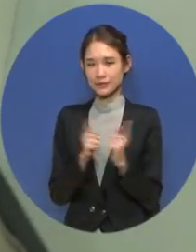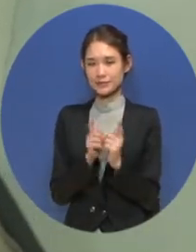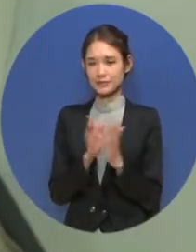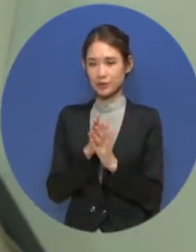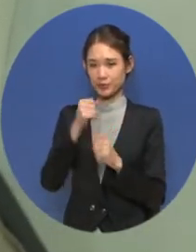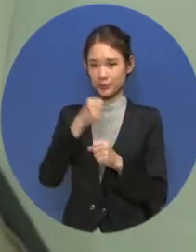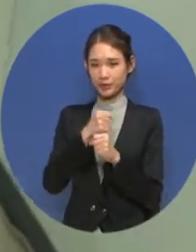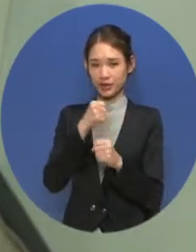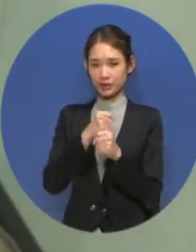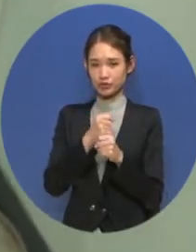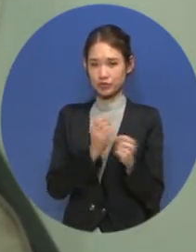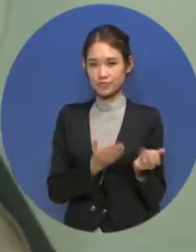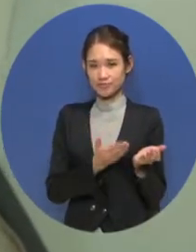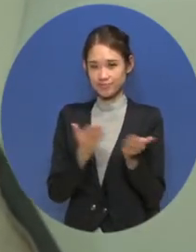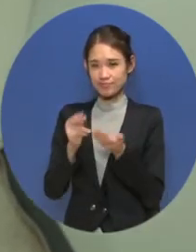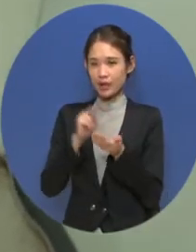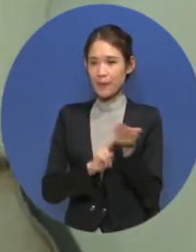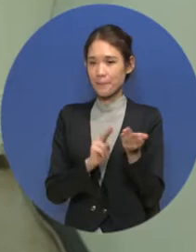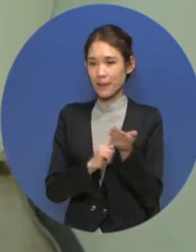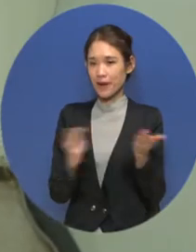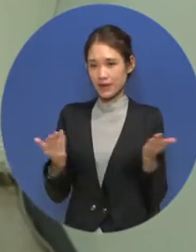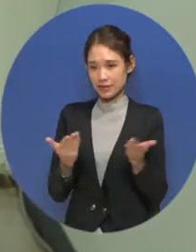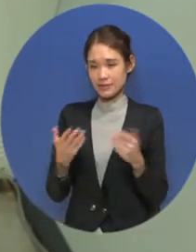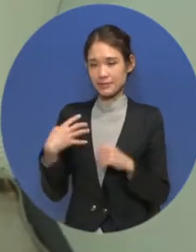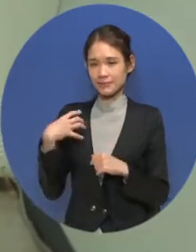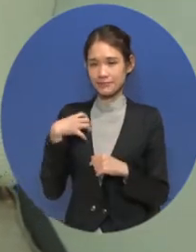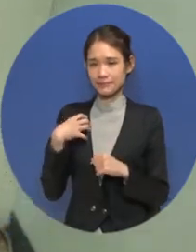제조하고 납품하는 일을 맡고 있는데요.